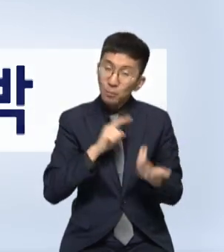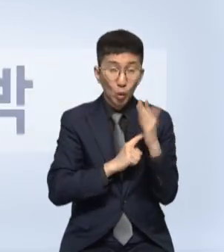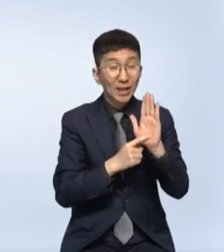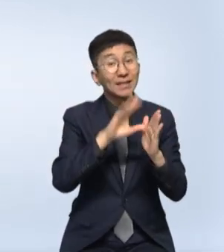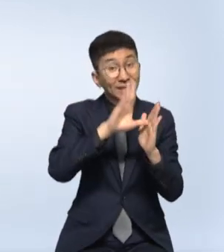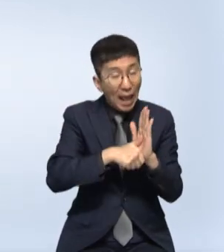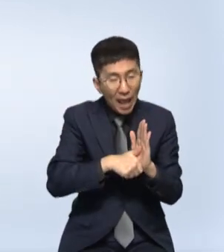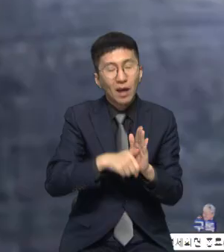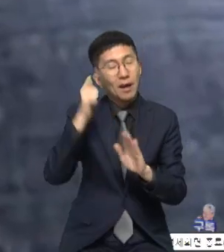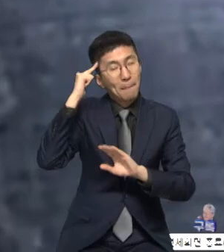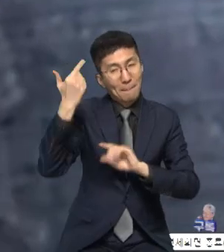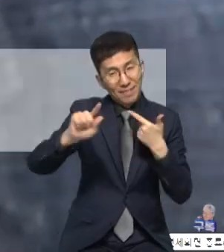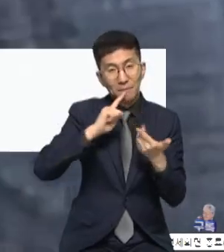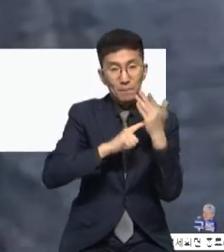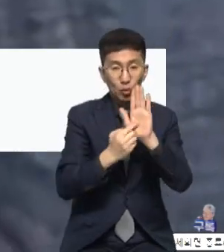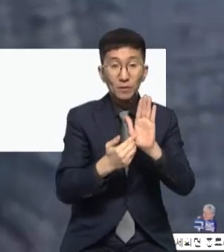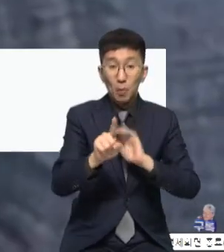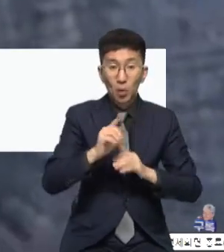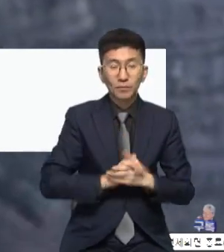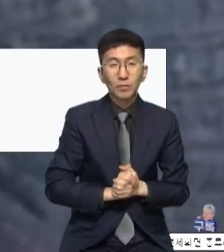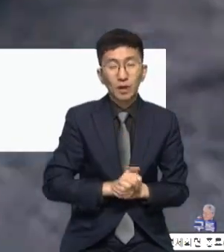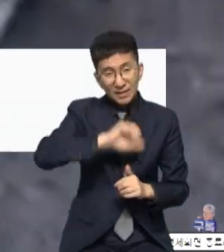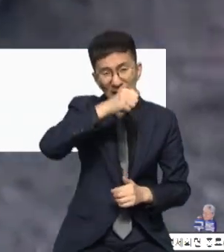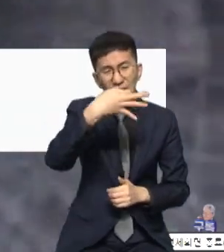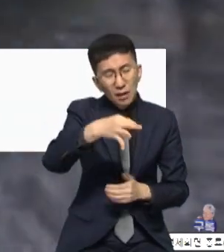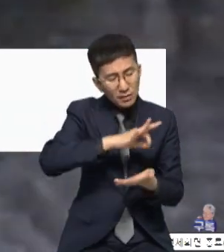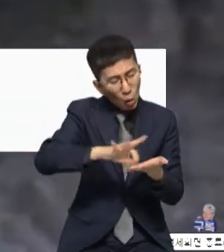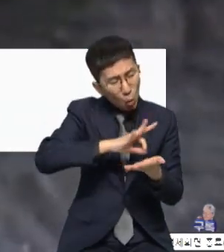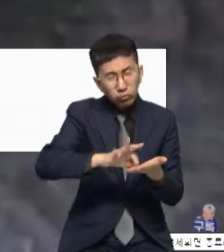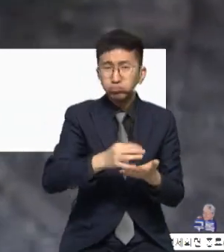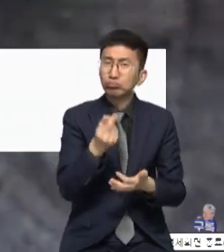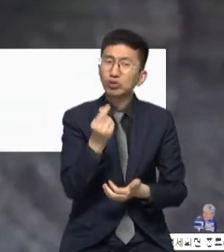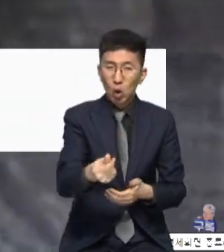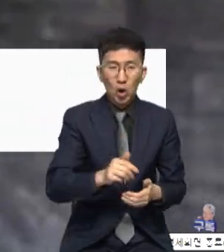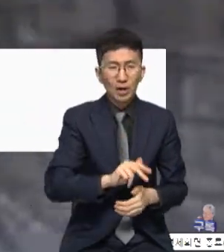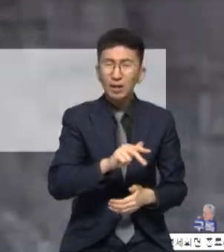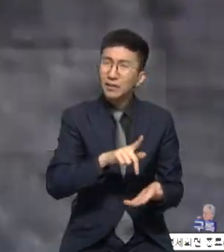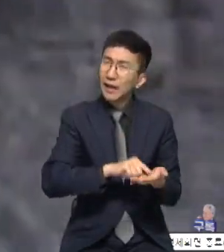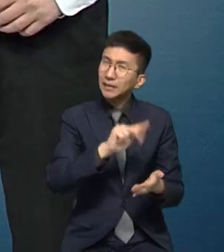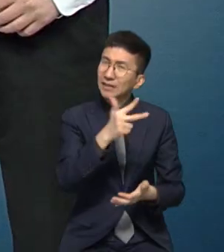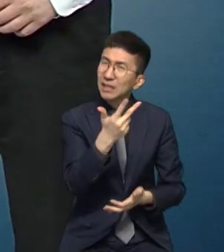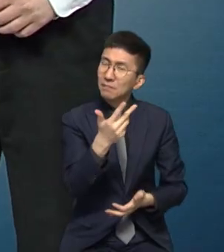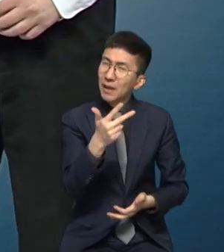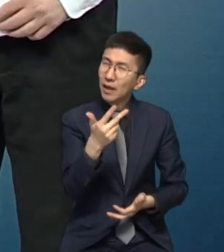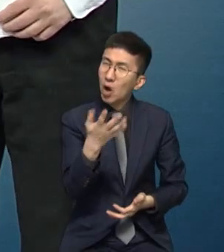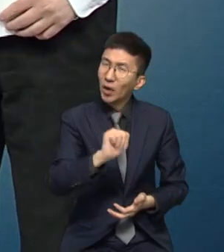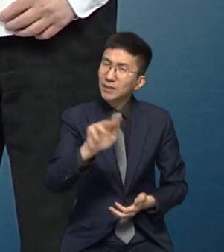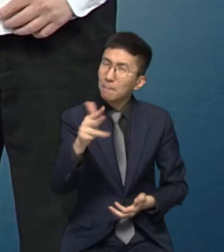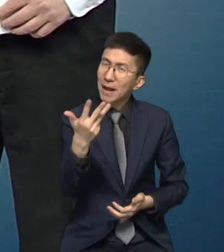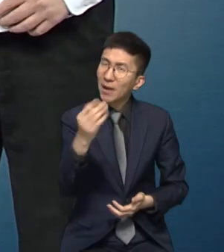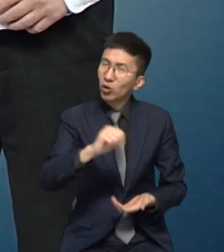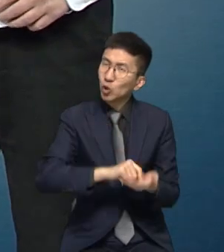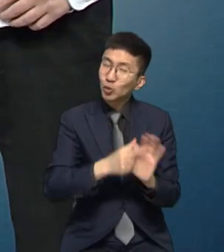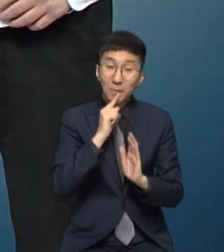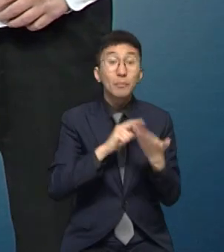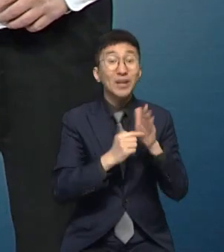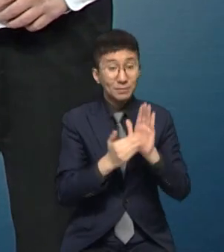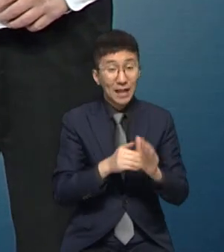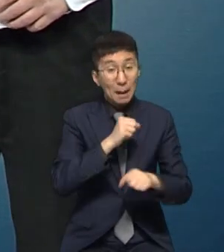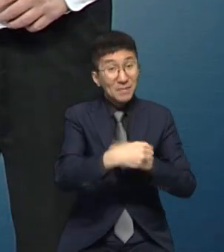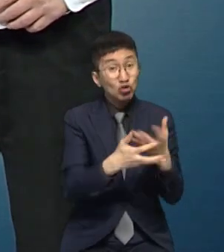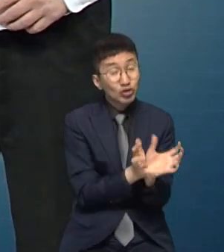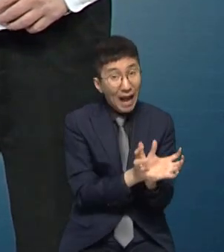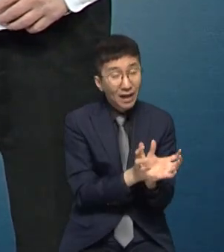이렇게 반박했습니다. 재정 부담도 거의 안 되고 대개 한 7,800억 정도 들 거라고 하는데. 이 후보 발언의 근거는 민주당